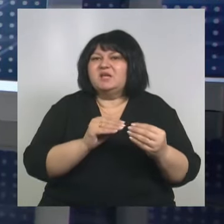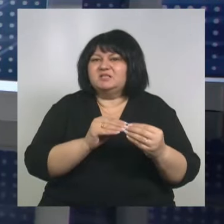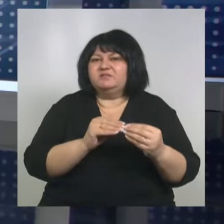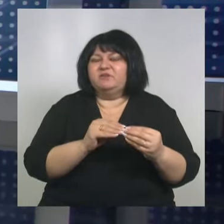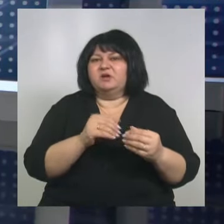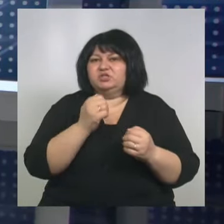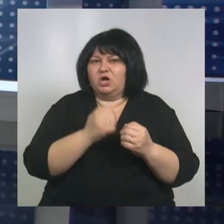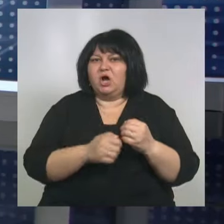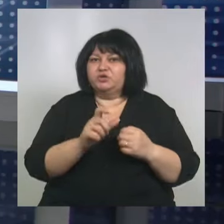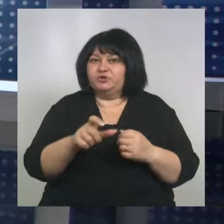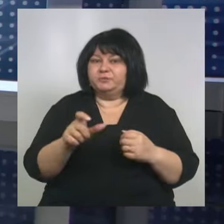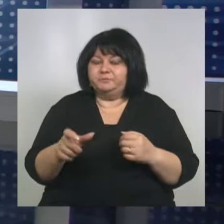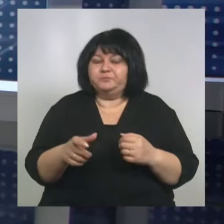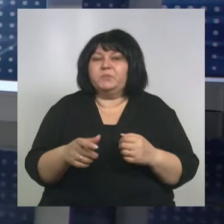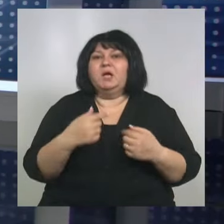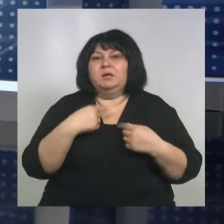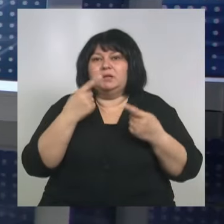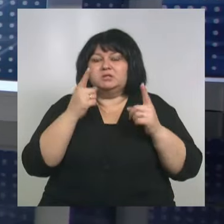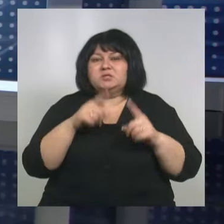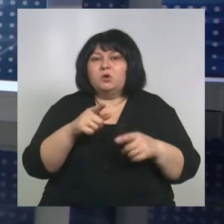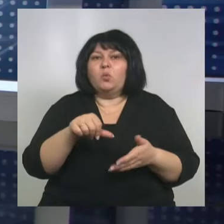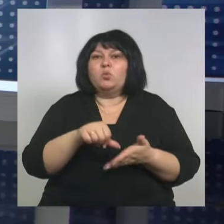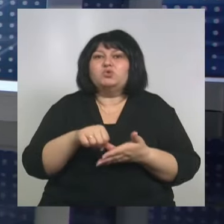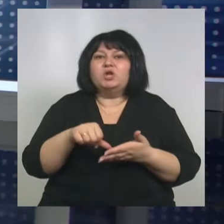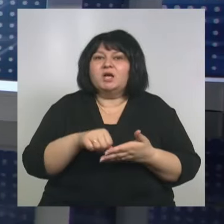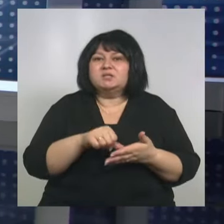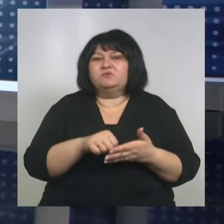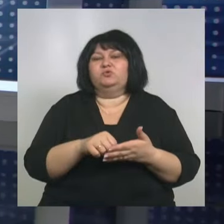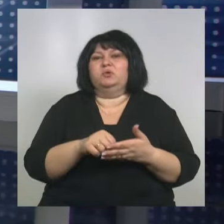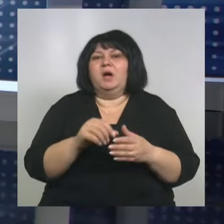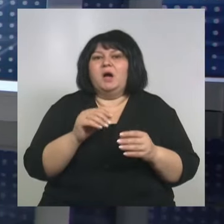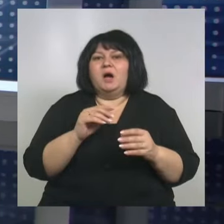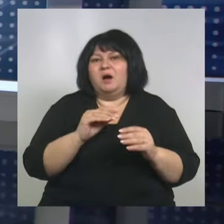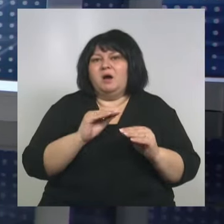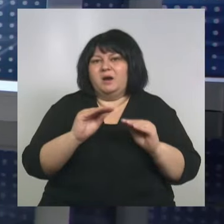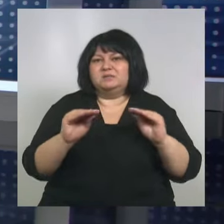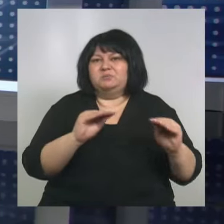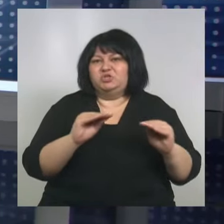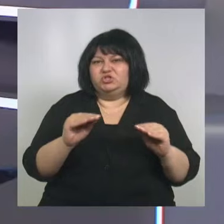каждым Ну я знаю что вы участвовали в размещении гро